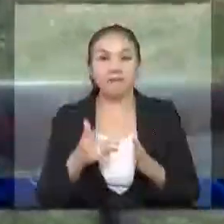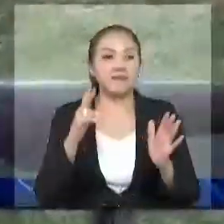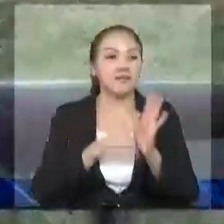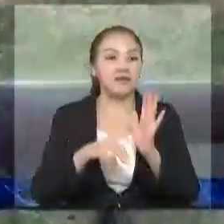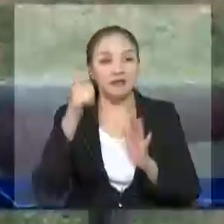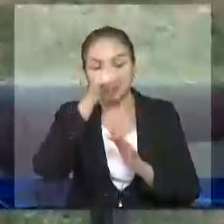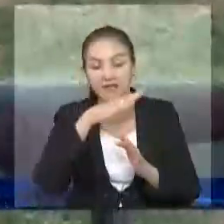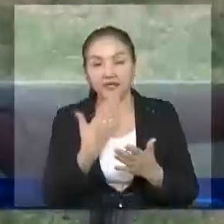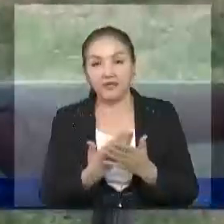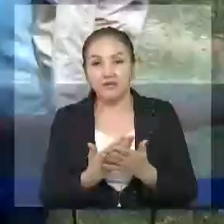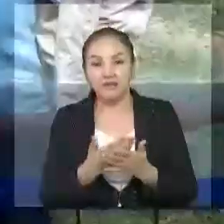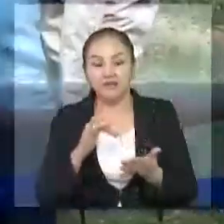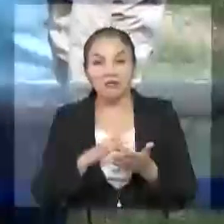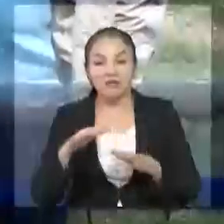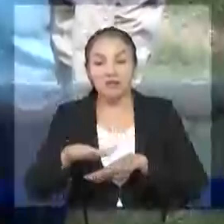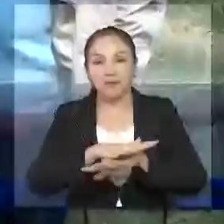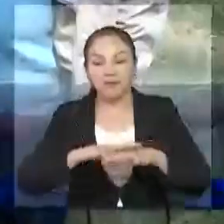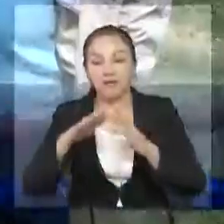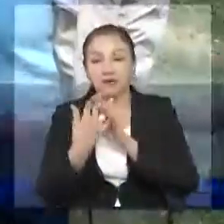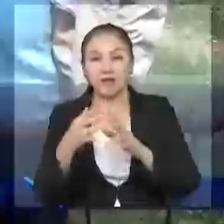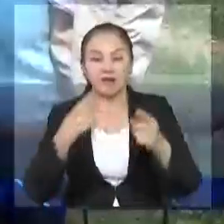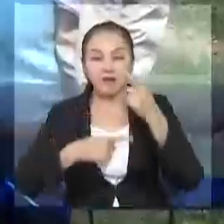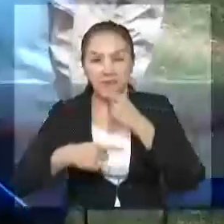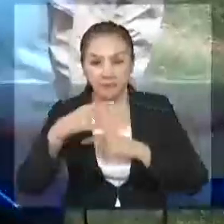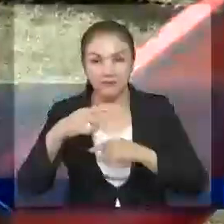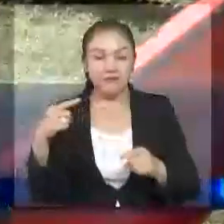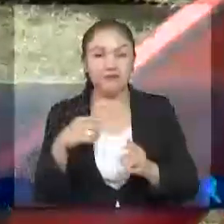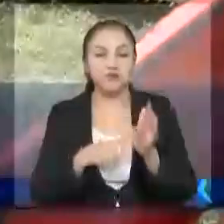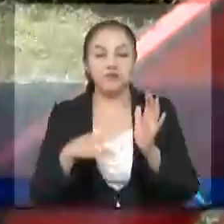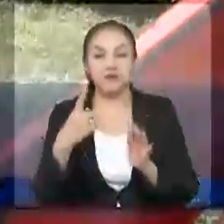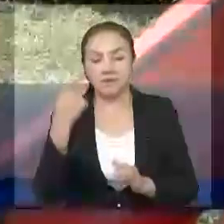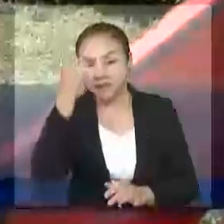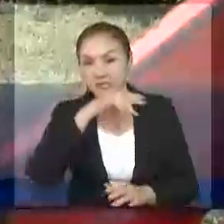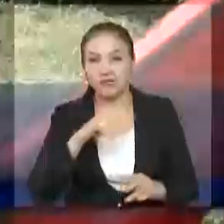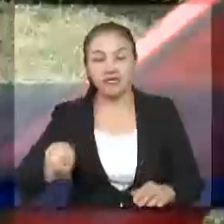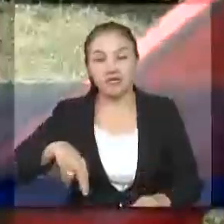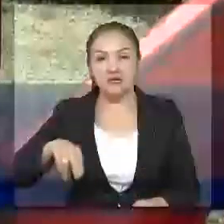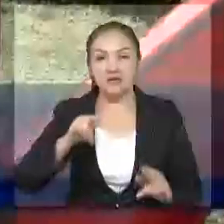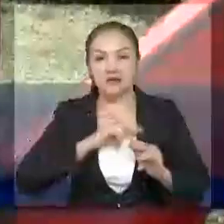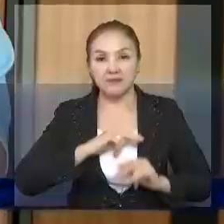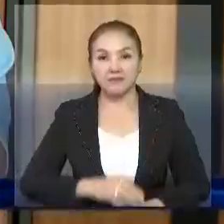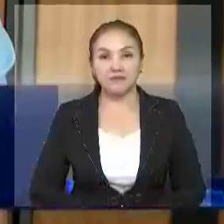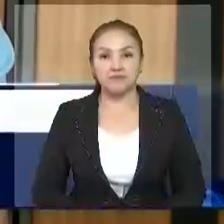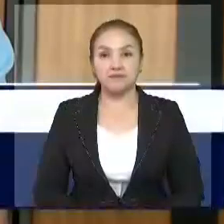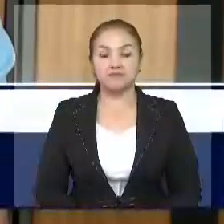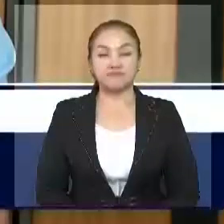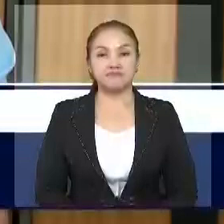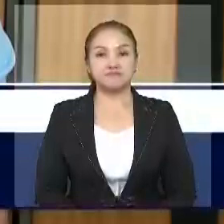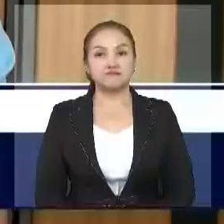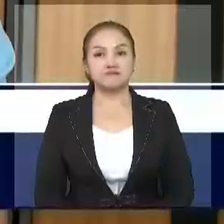80-ші жылдардың ортасында ол Степное ауылына келді. 1991 жылдан бері директор қызметін атқарады.